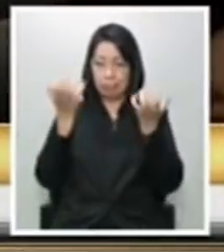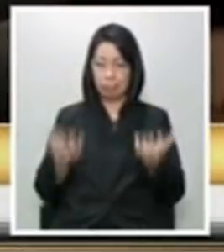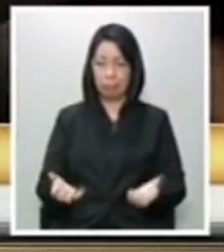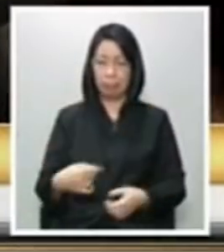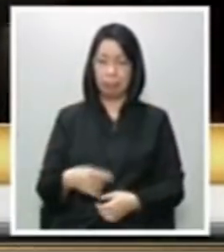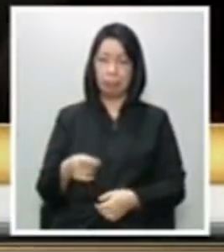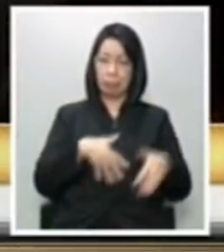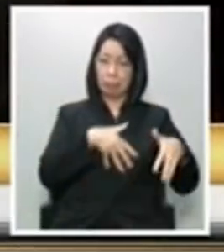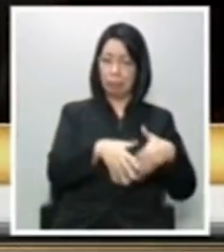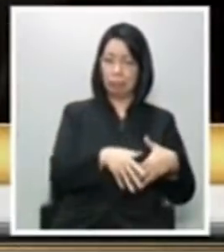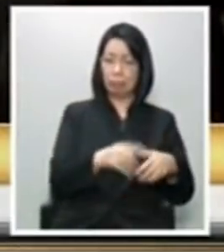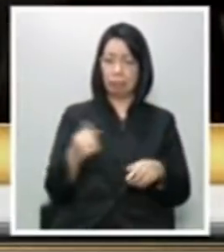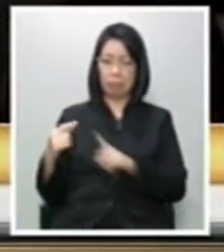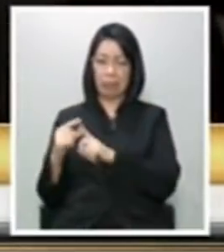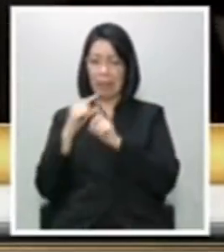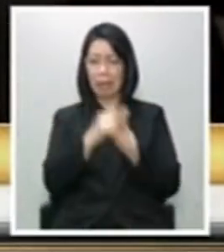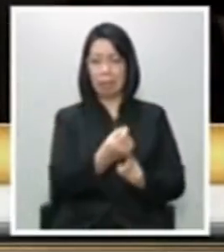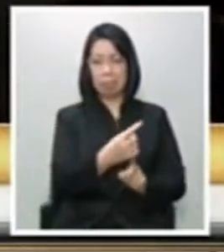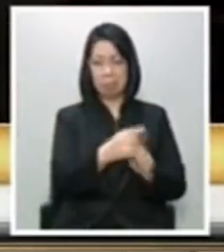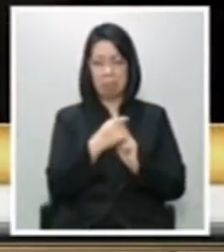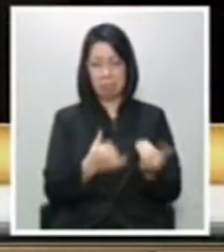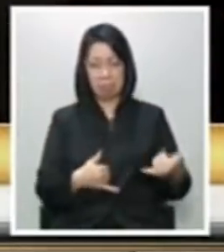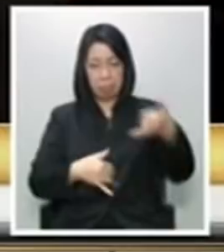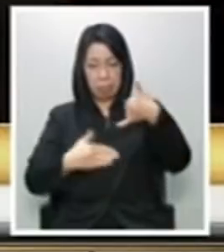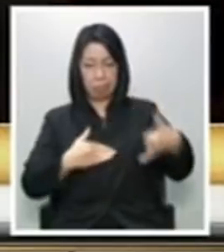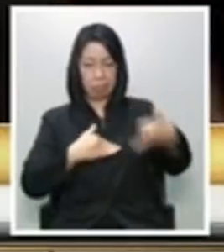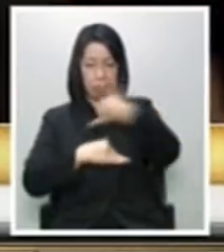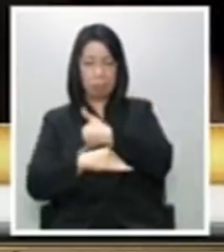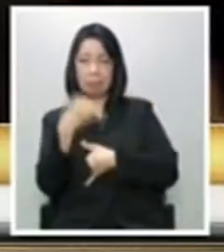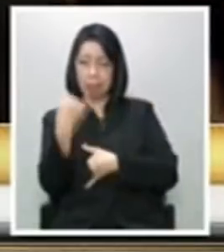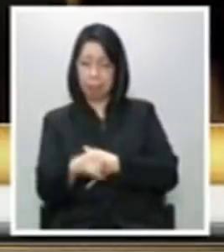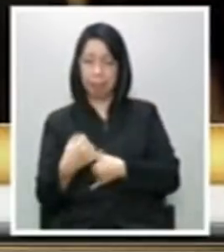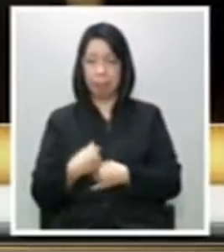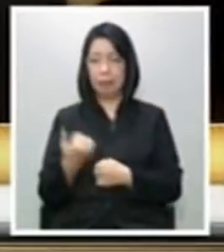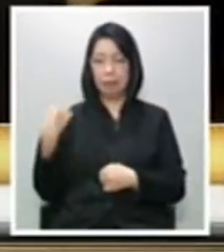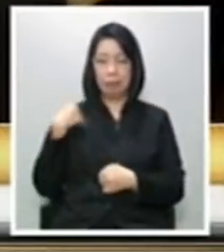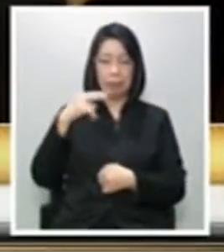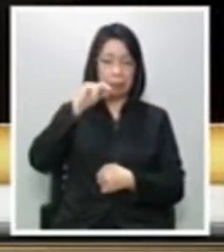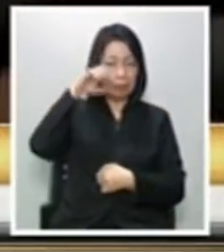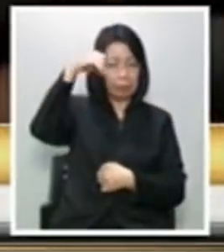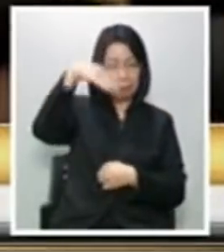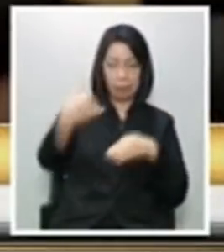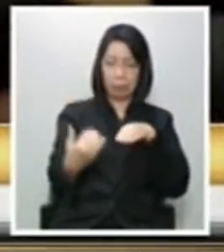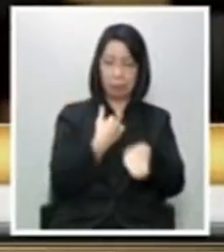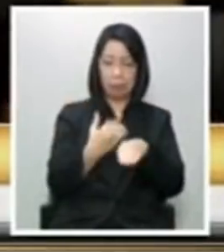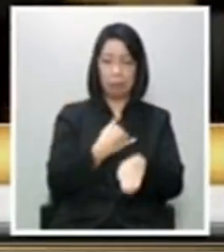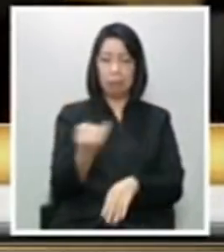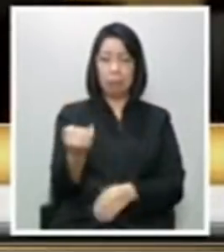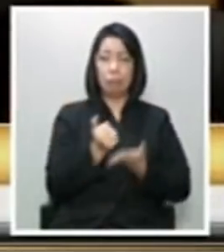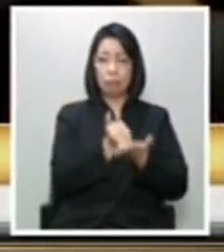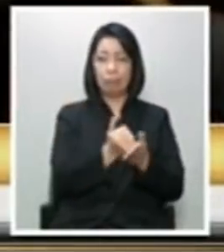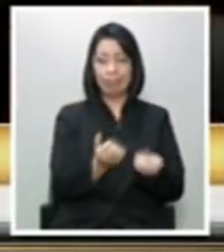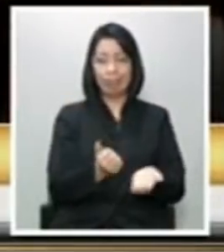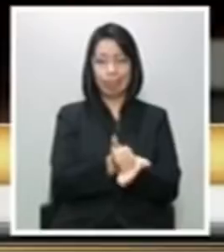โทษหรือถูกตีตราว่าเป็นผู้บุกรุกทำลายป่าเข้าไม่ถึงสาธารณูปโภคขั้นพื้นฐานเช่นถนนไฟฟ้าน้ำประป